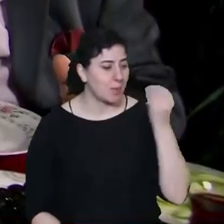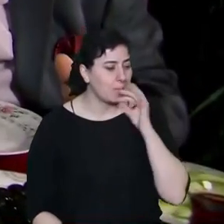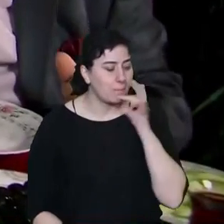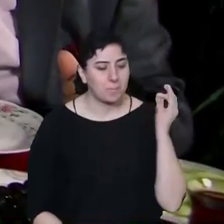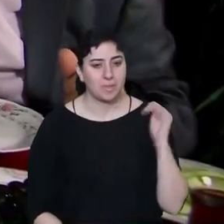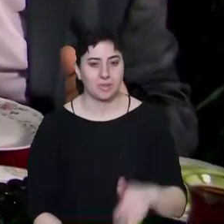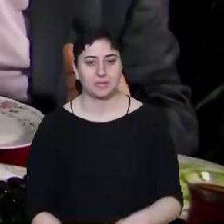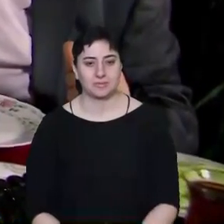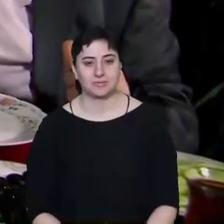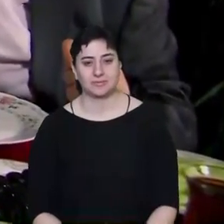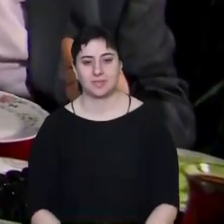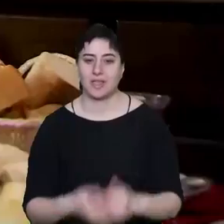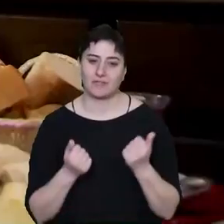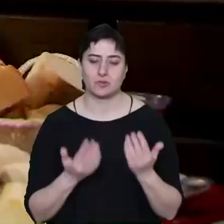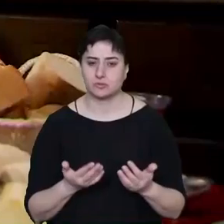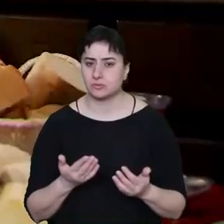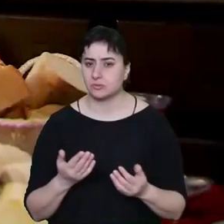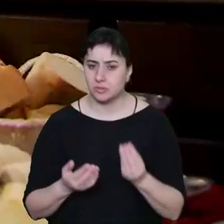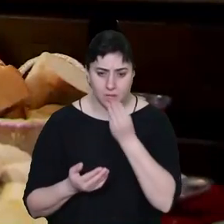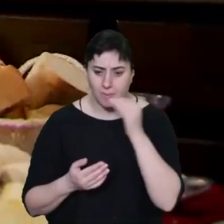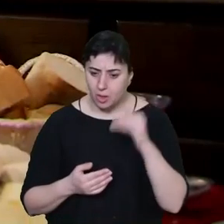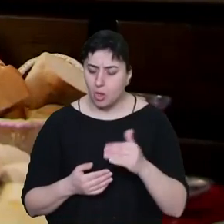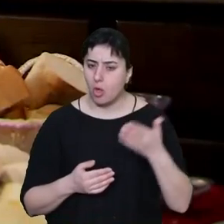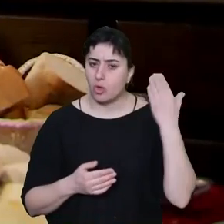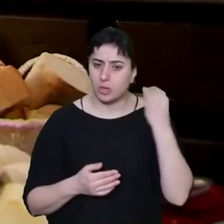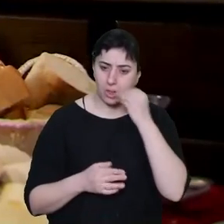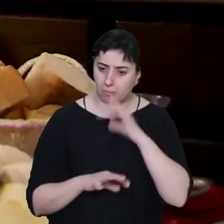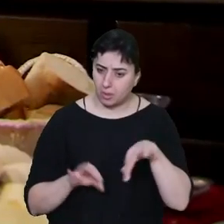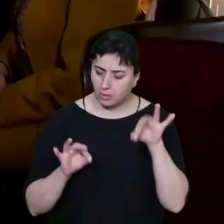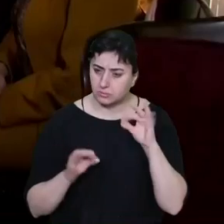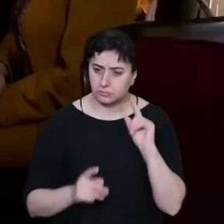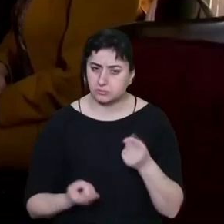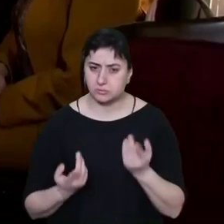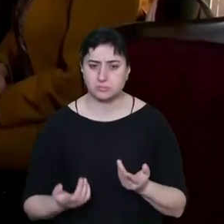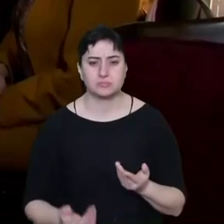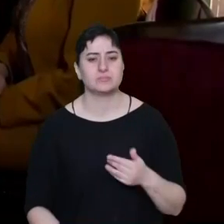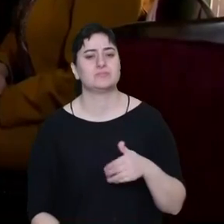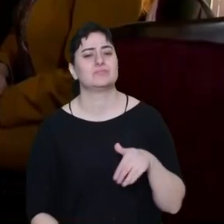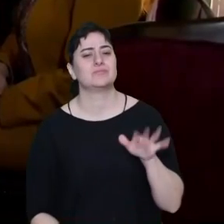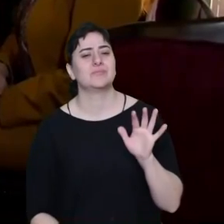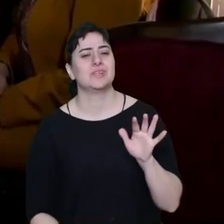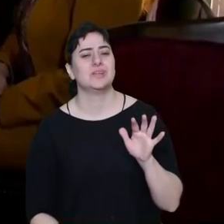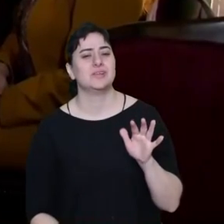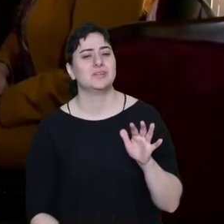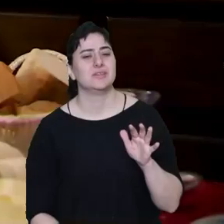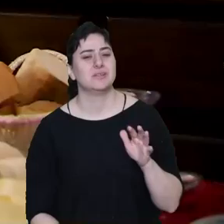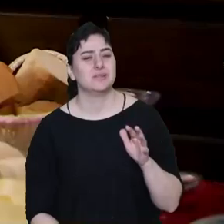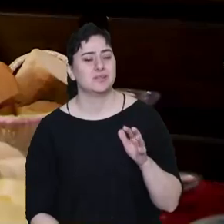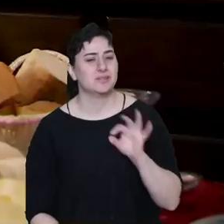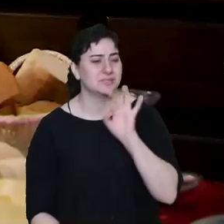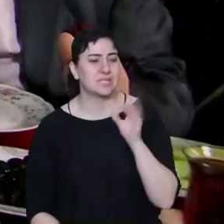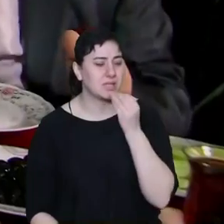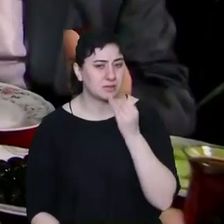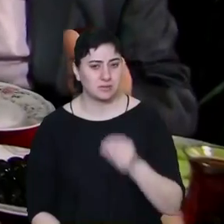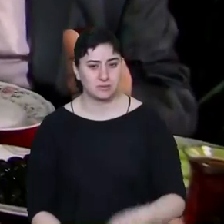şeyler atıştırmıştık. Afiyet olsun. Yemeğe geliyorsunuz, yemek yiyorsunuz bir de. Öyle değil canım. Sinek yedik.